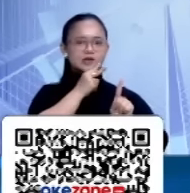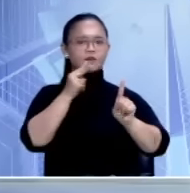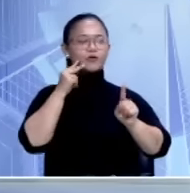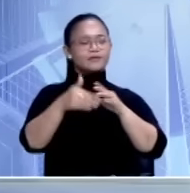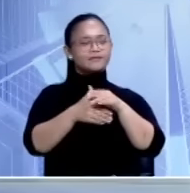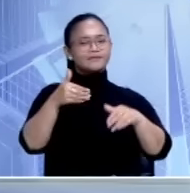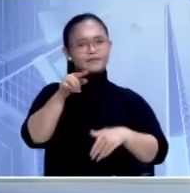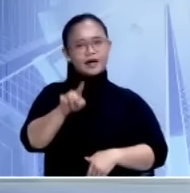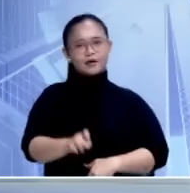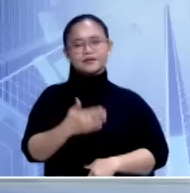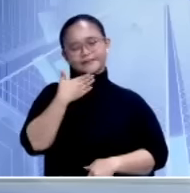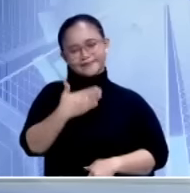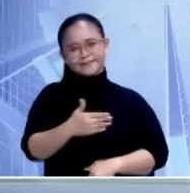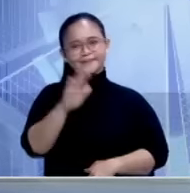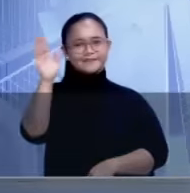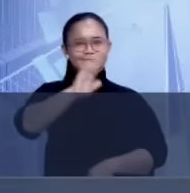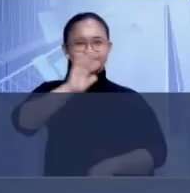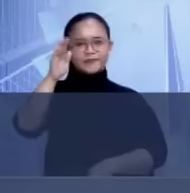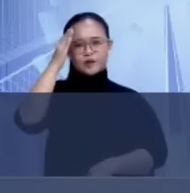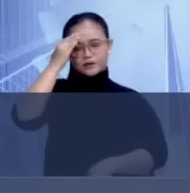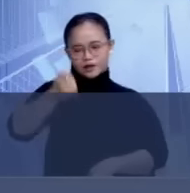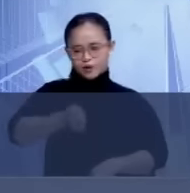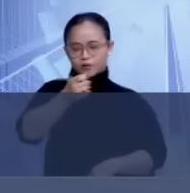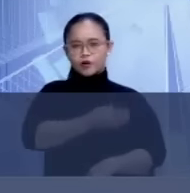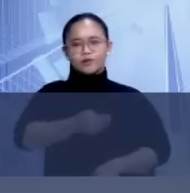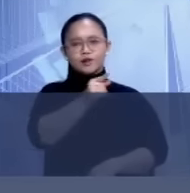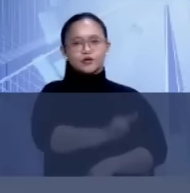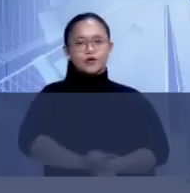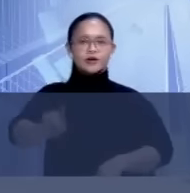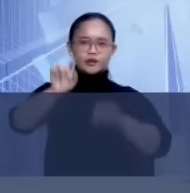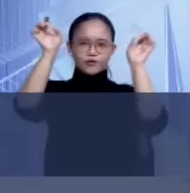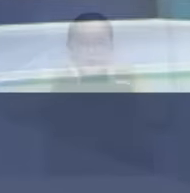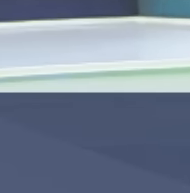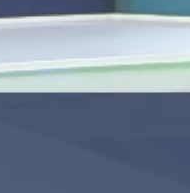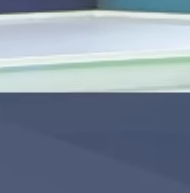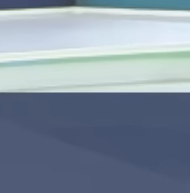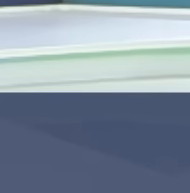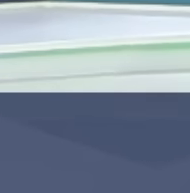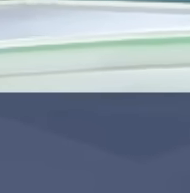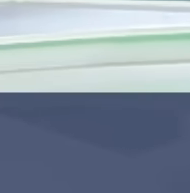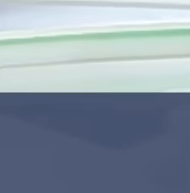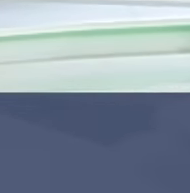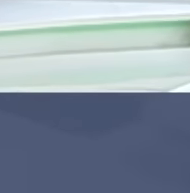undur diri, terima kasih. Sampai jumpa. Wassalamualaikum warahmatullahi wabarakatuh.